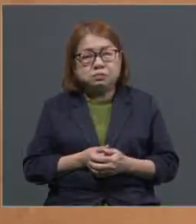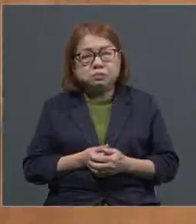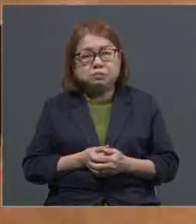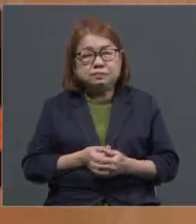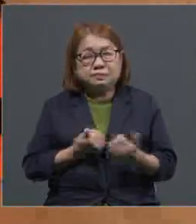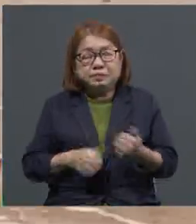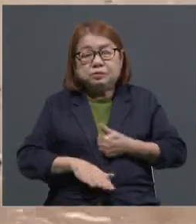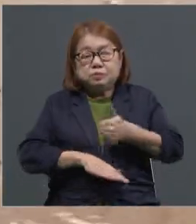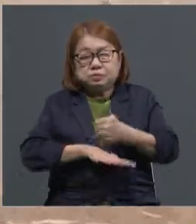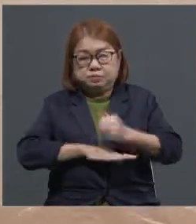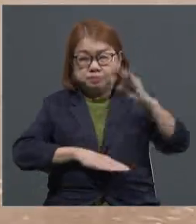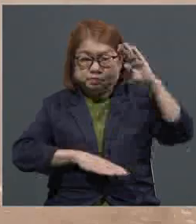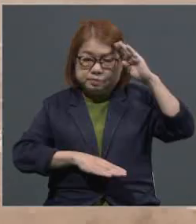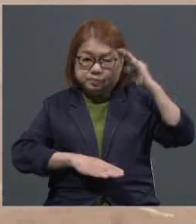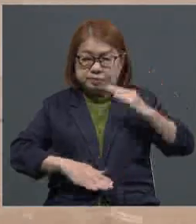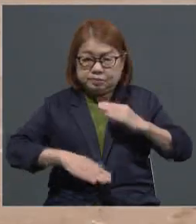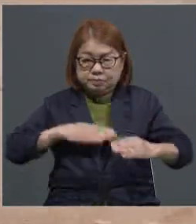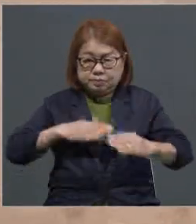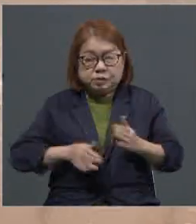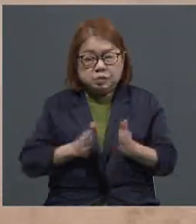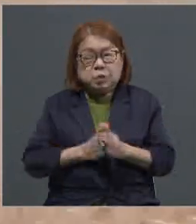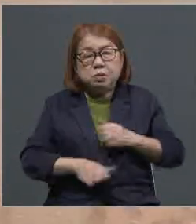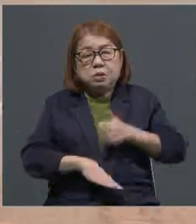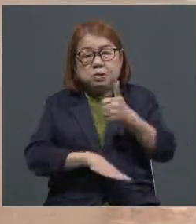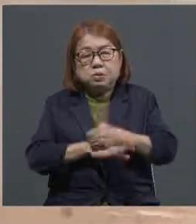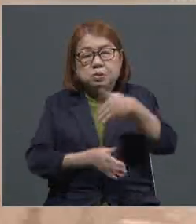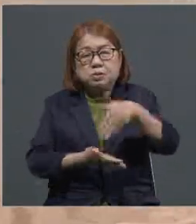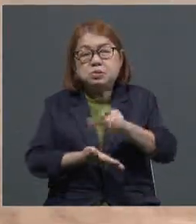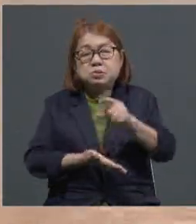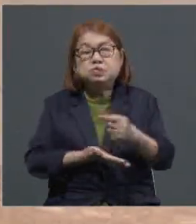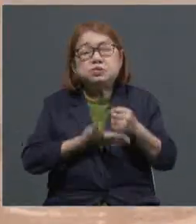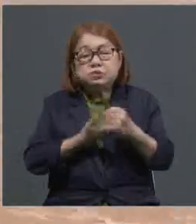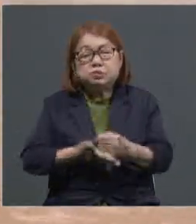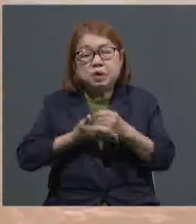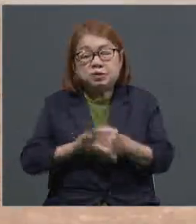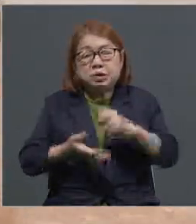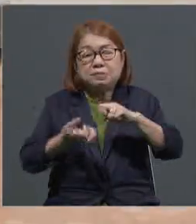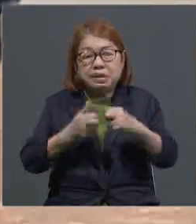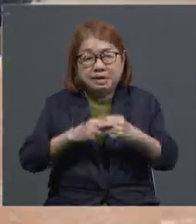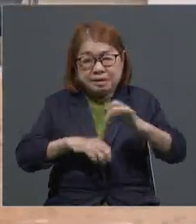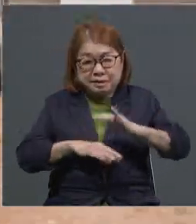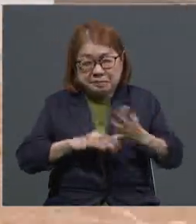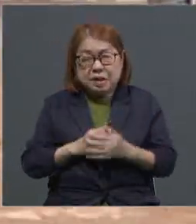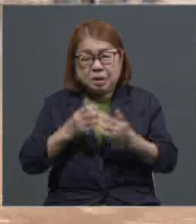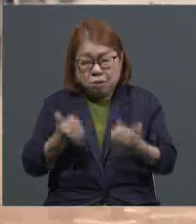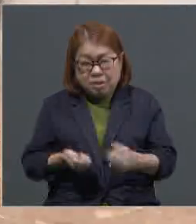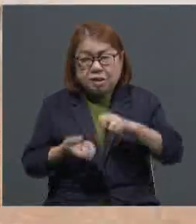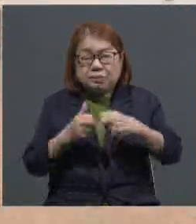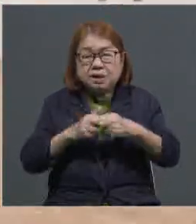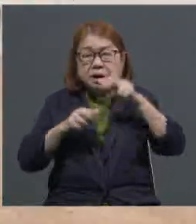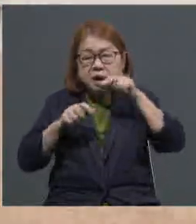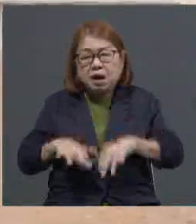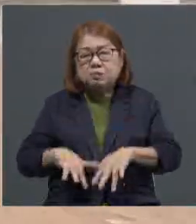หินเทาผู้บัญชาการทหารบกและผู้อำนวยการศูนย์บรรเทาสาธารณภัยกองทัพบกบอกว่าภัยพิบัติที่เกิดขึ้นในขณะนี้เนี่ยใน